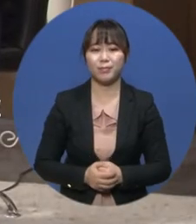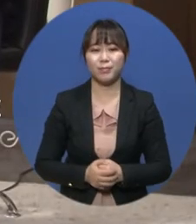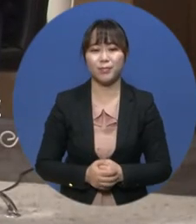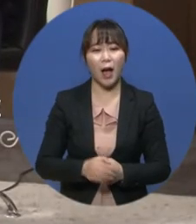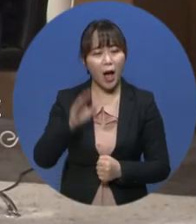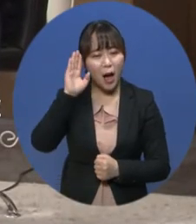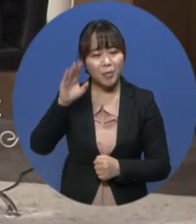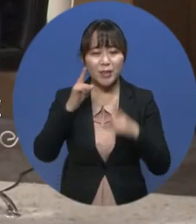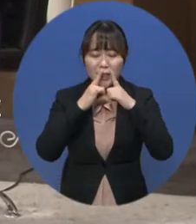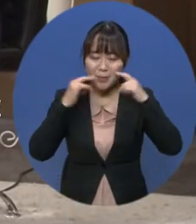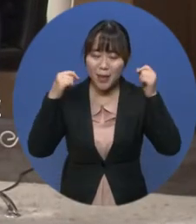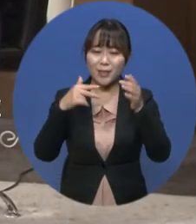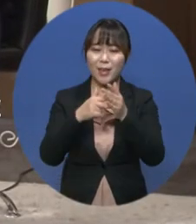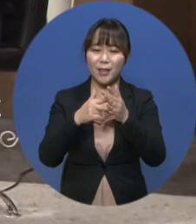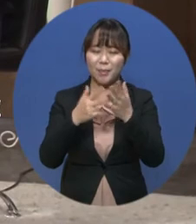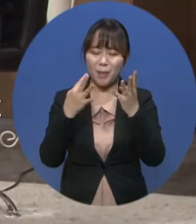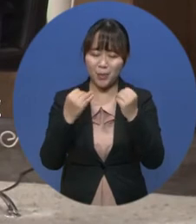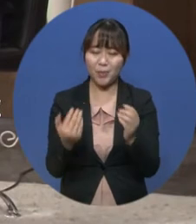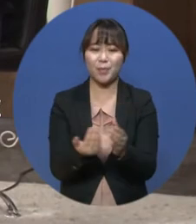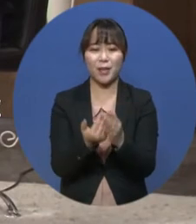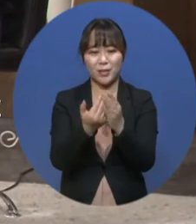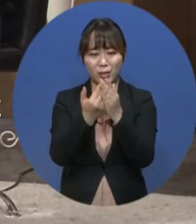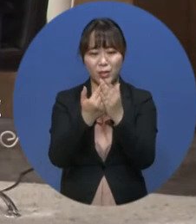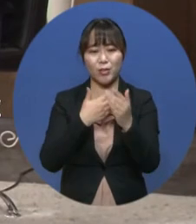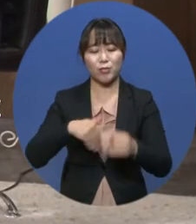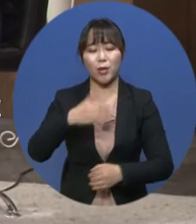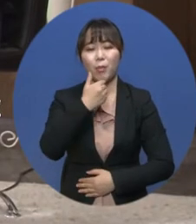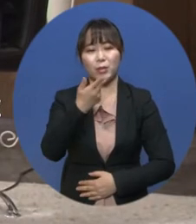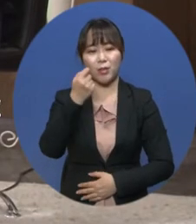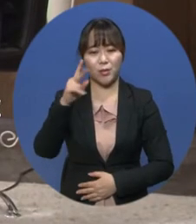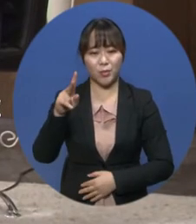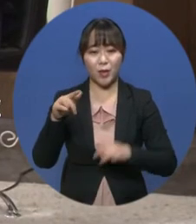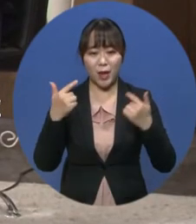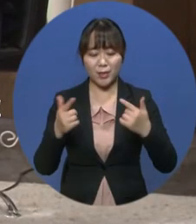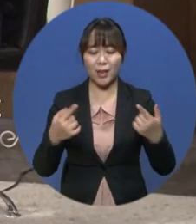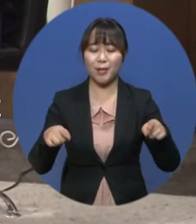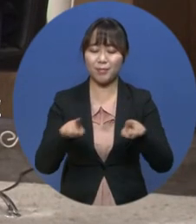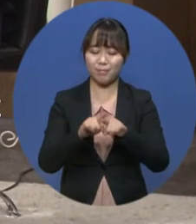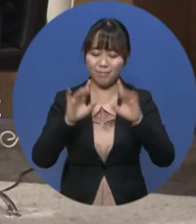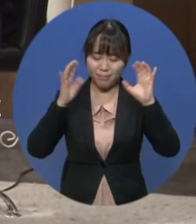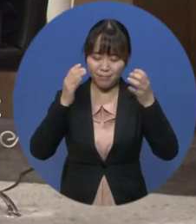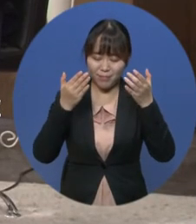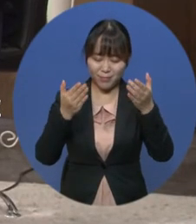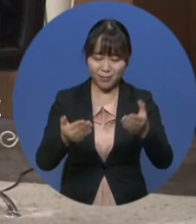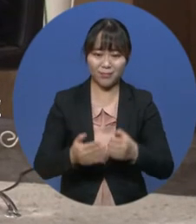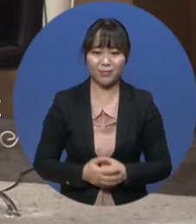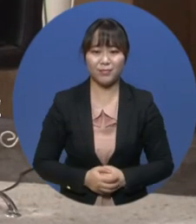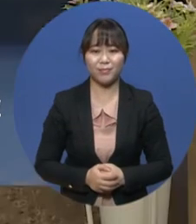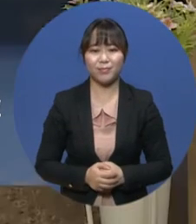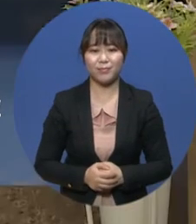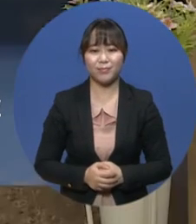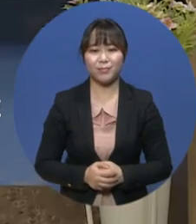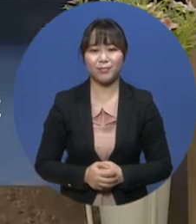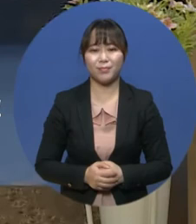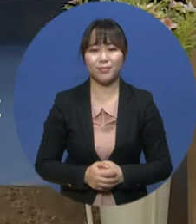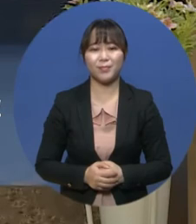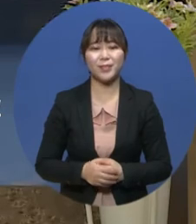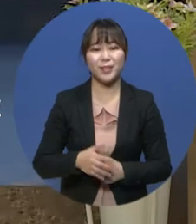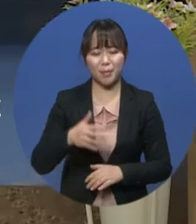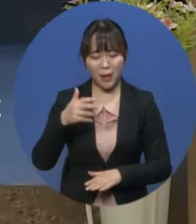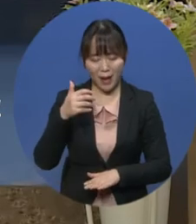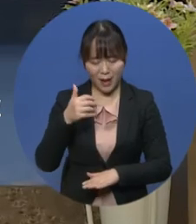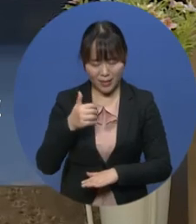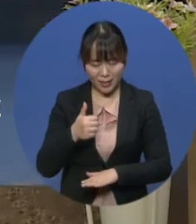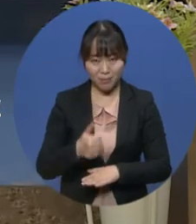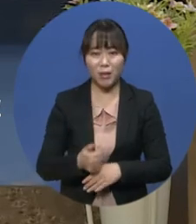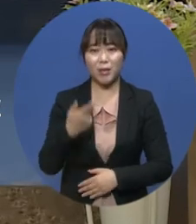앞으로도 이스마일 재단 의 무궁한 발전 의 저희 복지 tv 도 항상 함께 응원 하도록 하겠습니다 그럼 이제 마지막으로